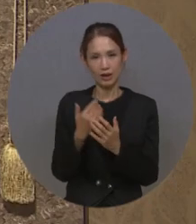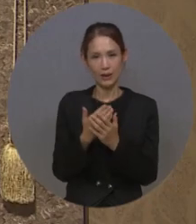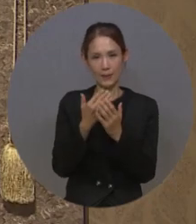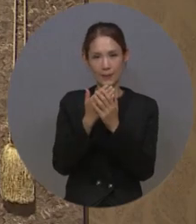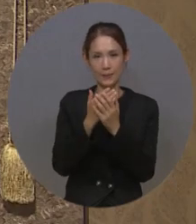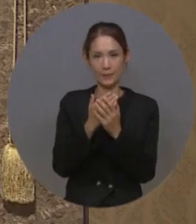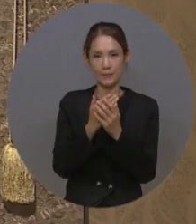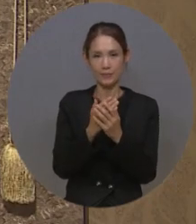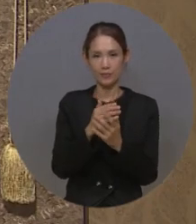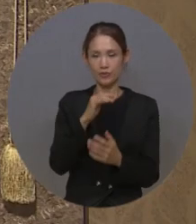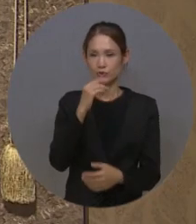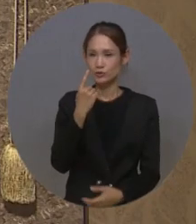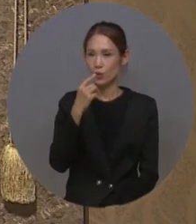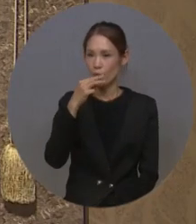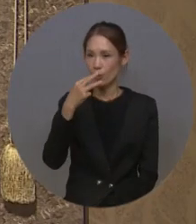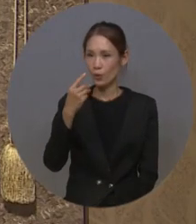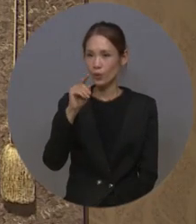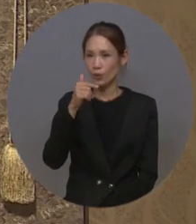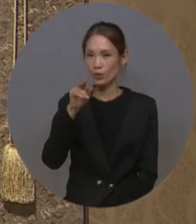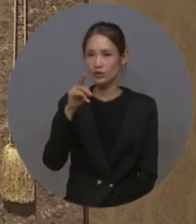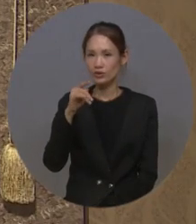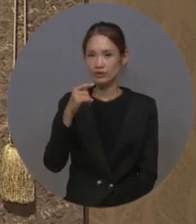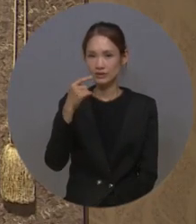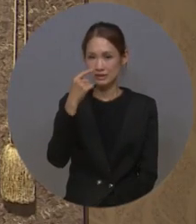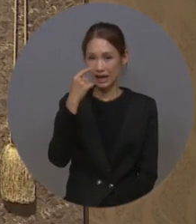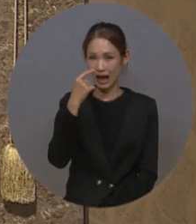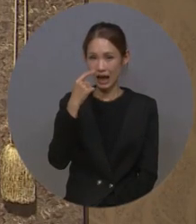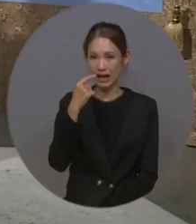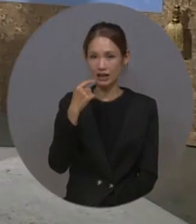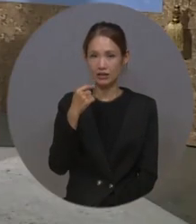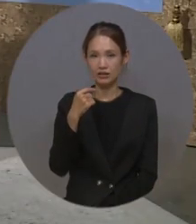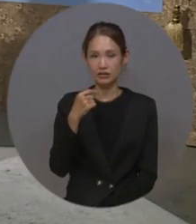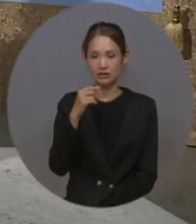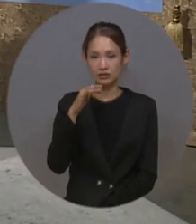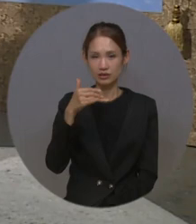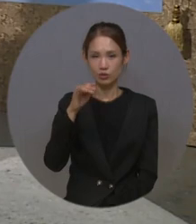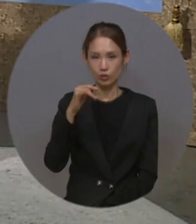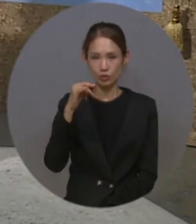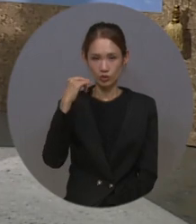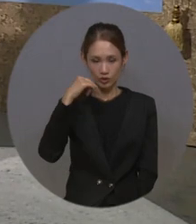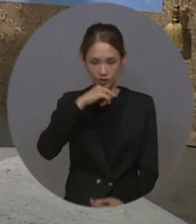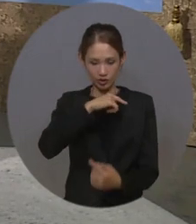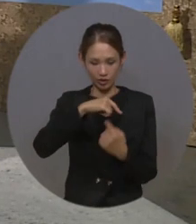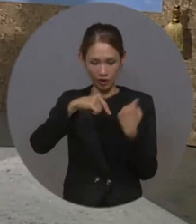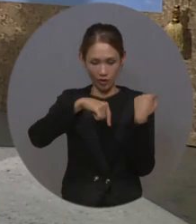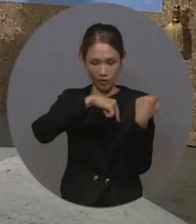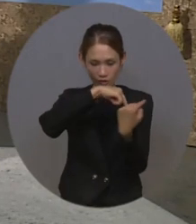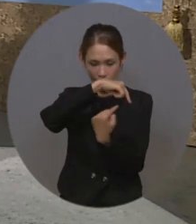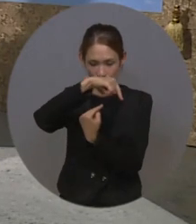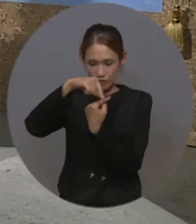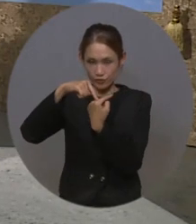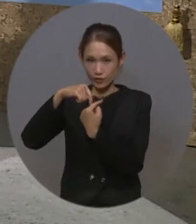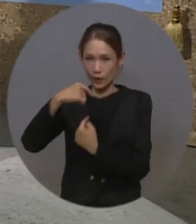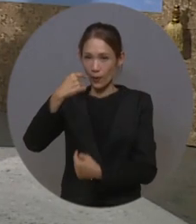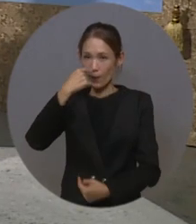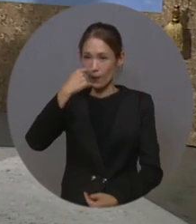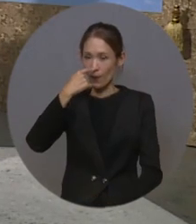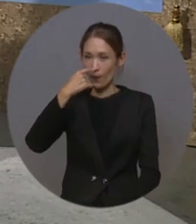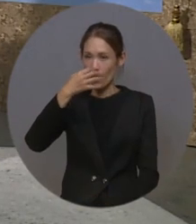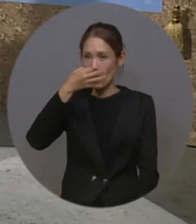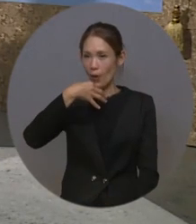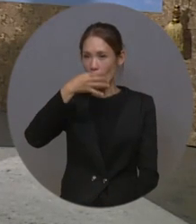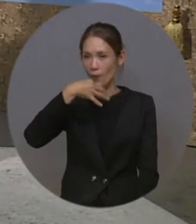소료혈을 자극해서 예. 그 기와 혈의 순환을 좋게 해서 예. 콧물, 코막힘,